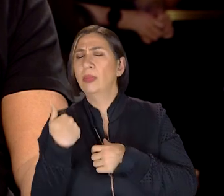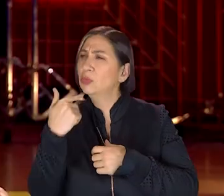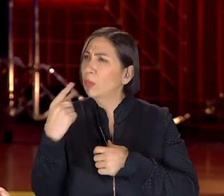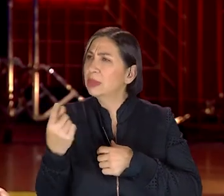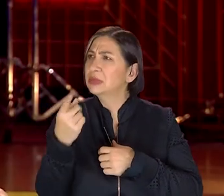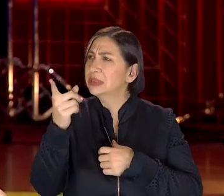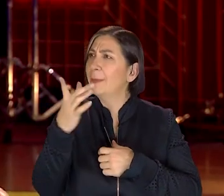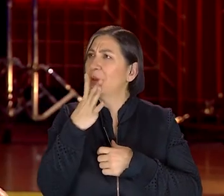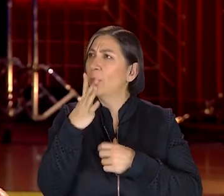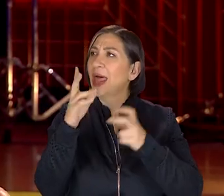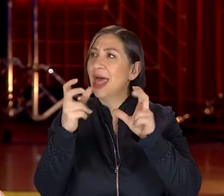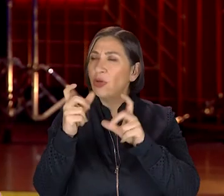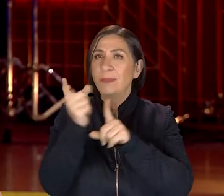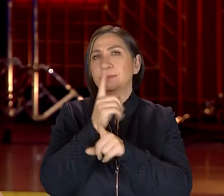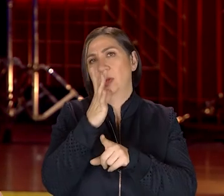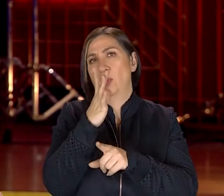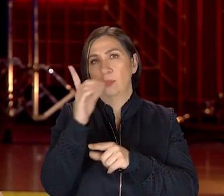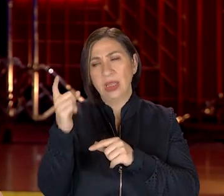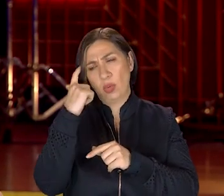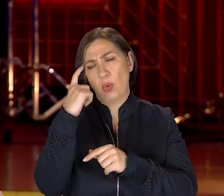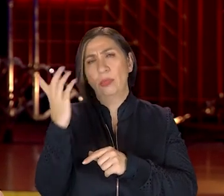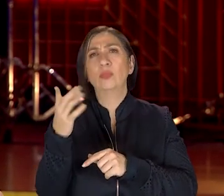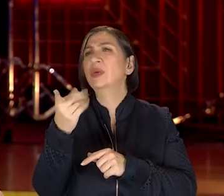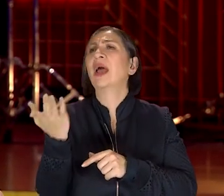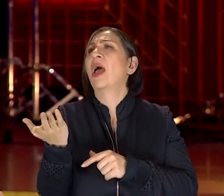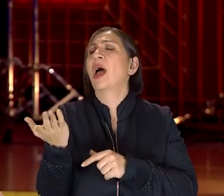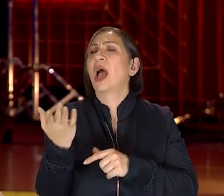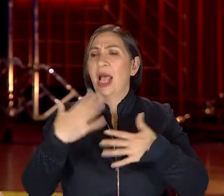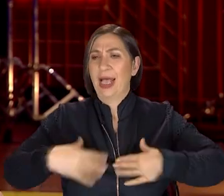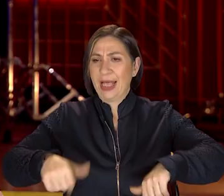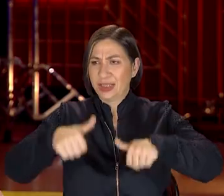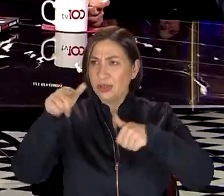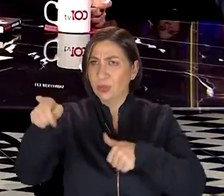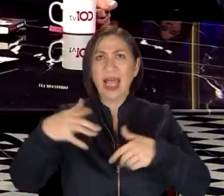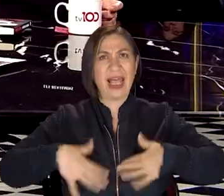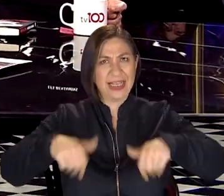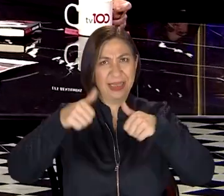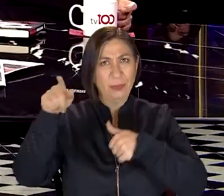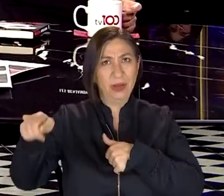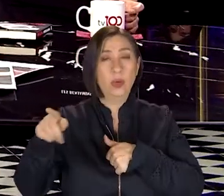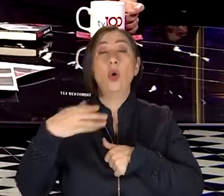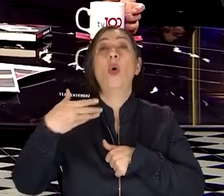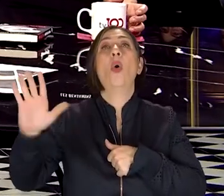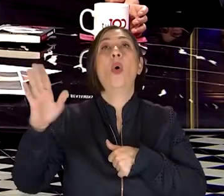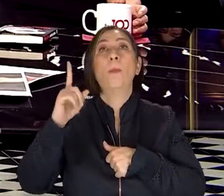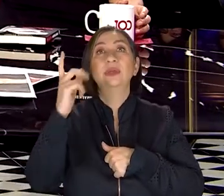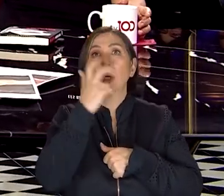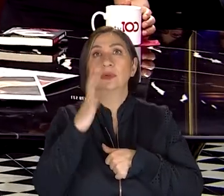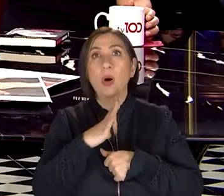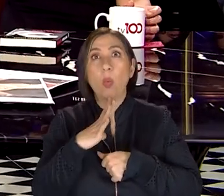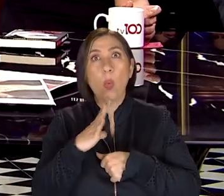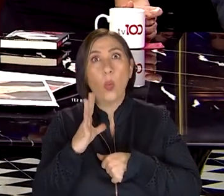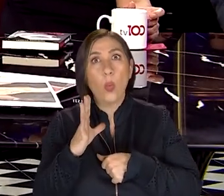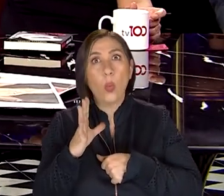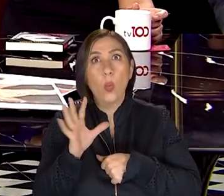ki ben de, seni de biliyorum radyo madyo falan meselelerinden dolayı. Ne de diyorum ya bu kazakçı mı ya? Kazakçı evet. mı bu falan? Yok diyorlar ya bir şarkısı var falan.